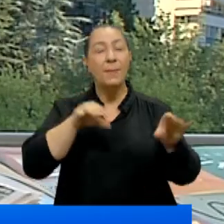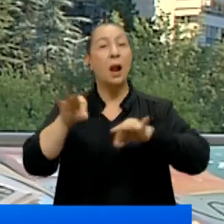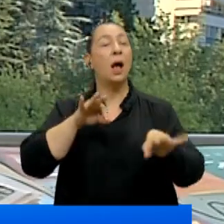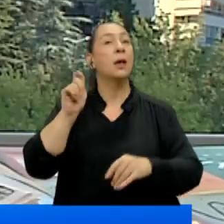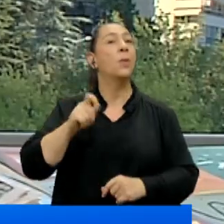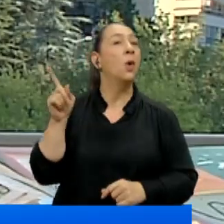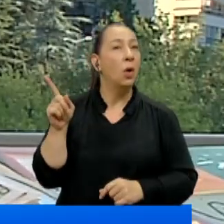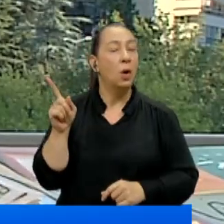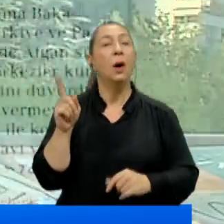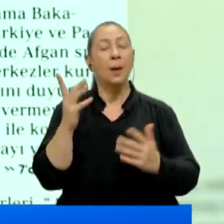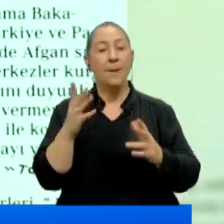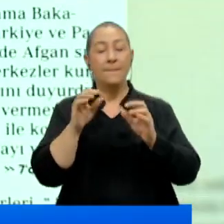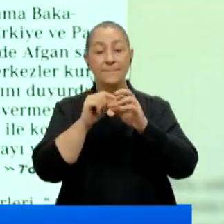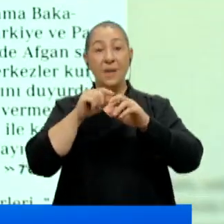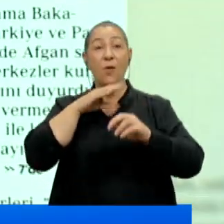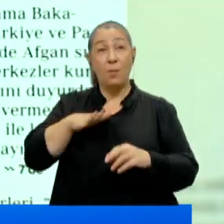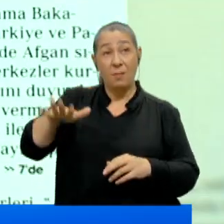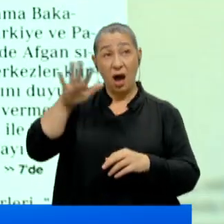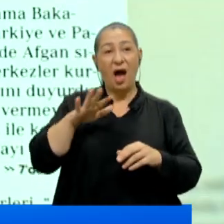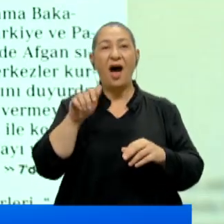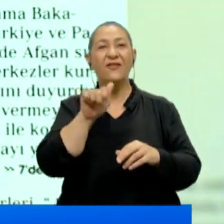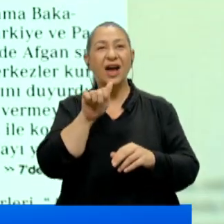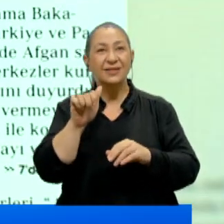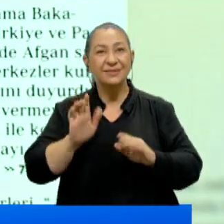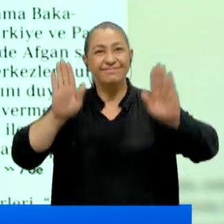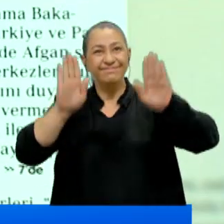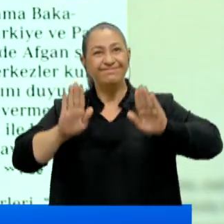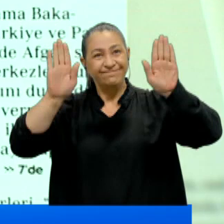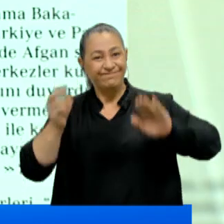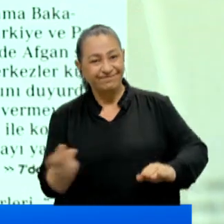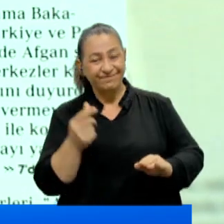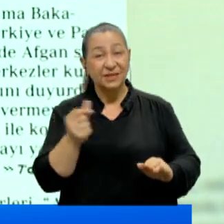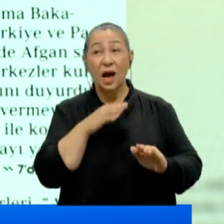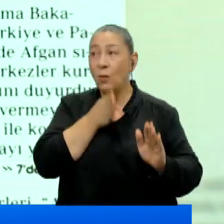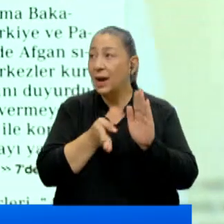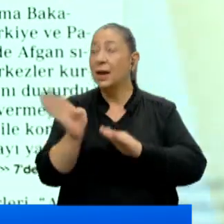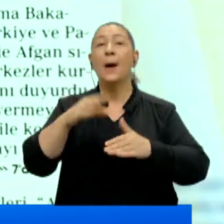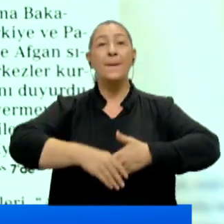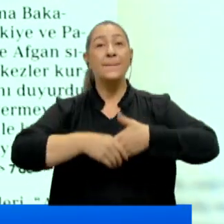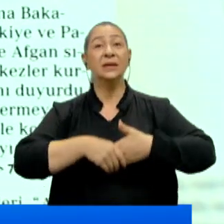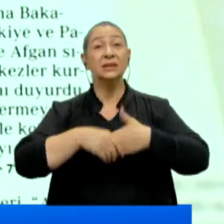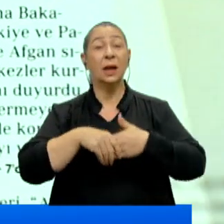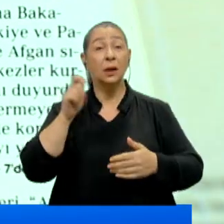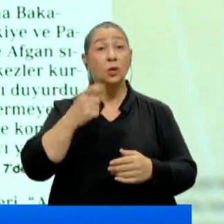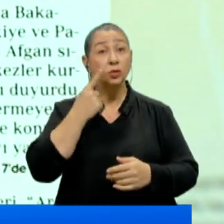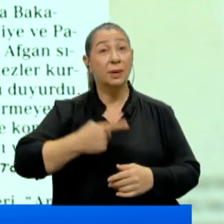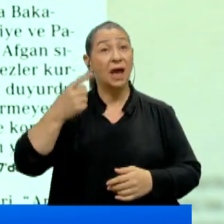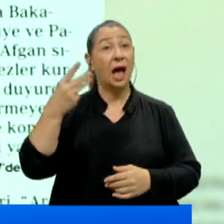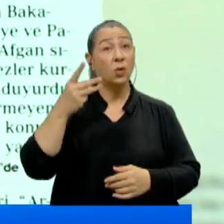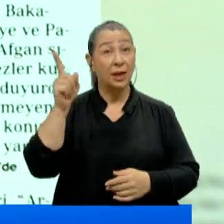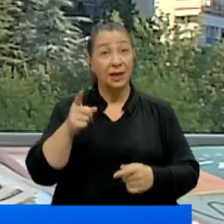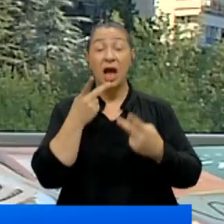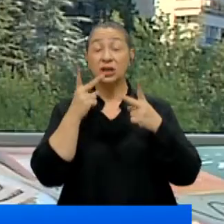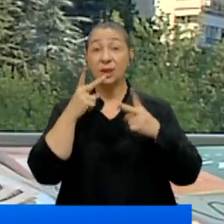planlaması yapılıyor. Batı, Afgan göçmenlerin Avrupa'ya geçişini önlemek için pazarlık yürütüyor. Bu arada Cumhurbaşkanı Erdoğan'ın da